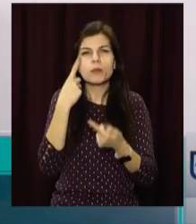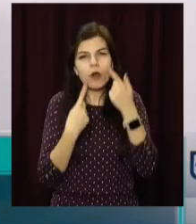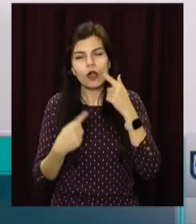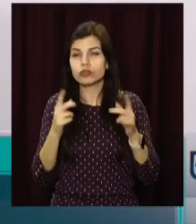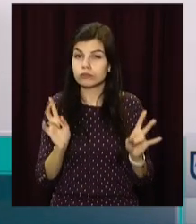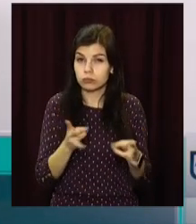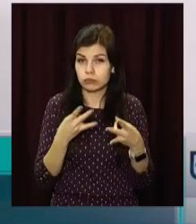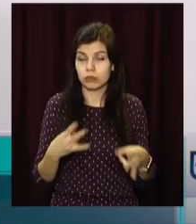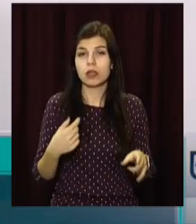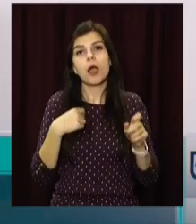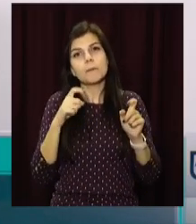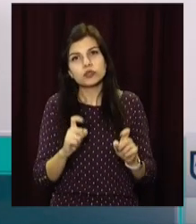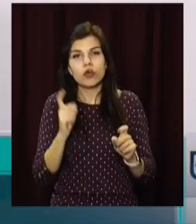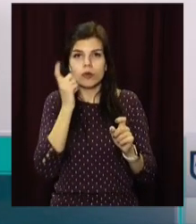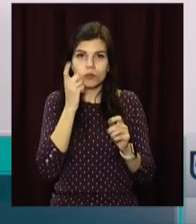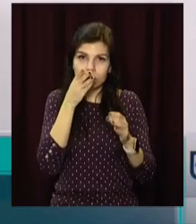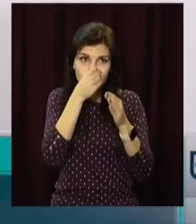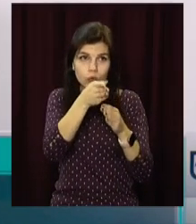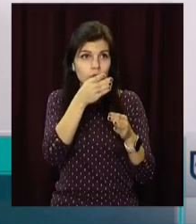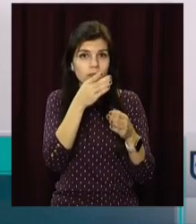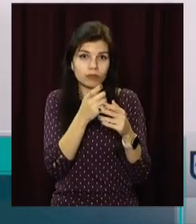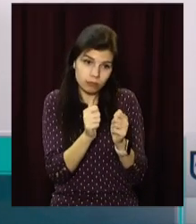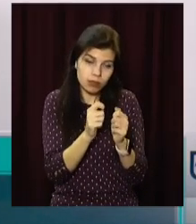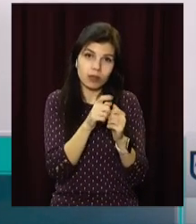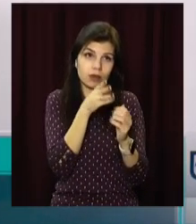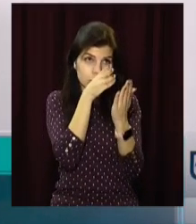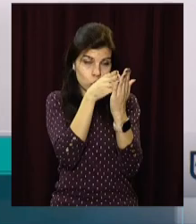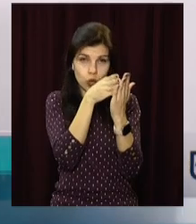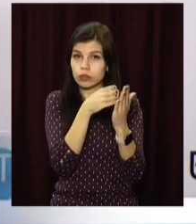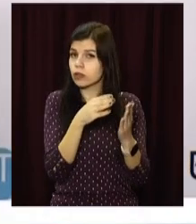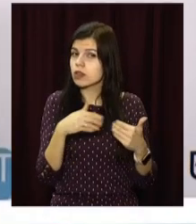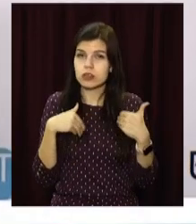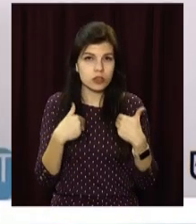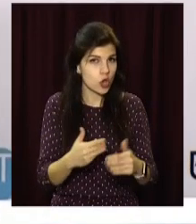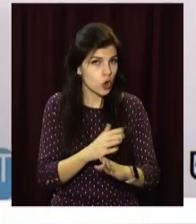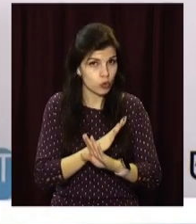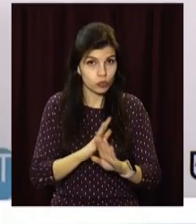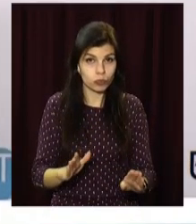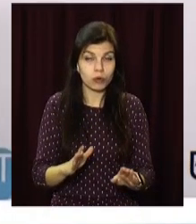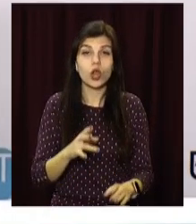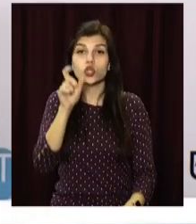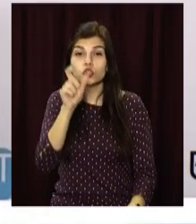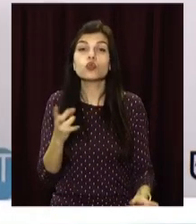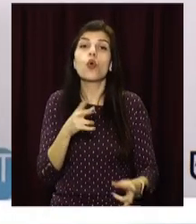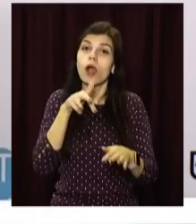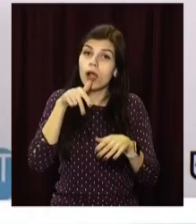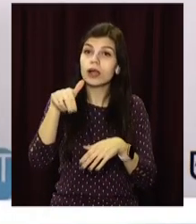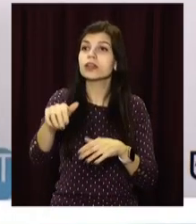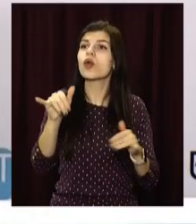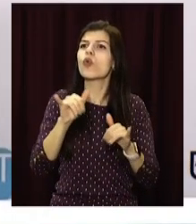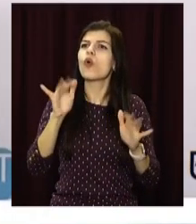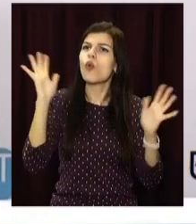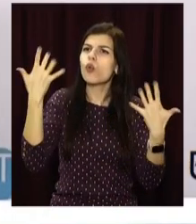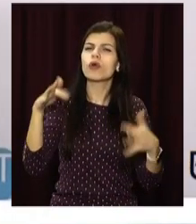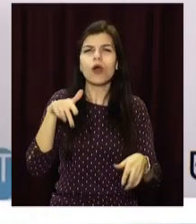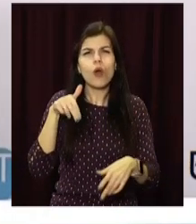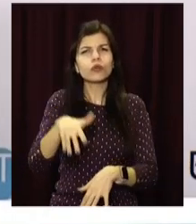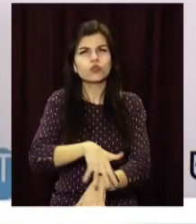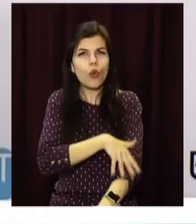я посижу, уткнувшись в одну точку. Категорически это не рекомендуется. Человеку надо ходить, такие длительные